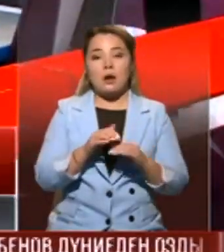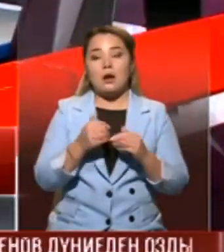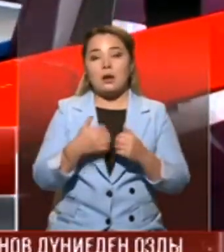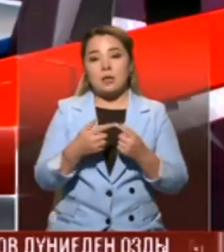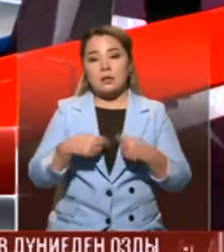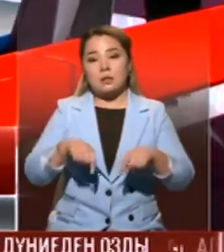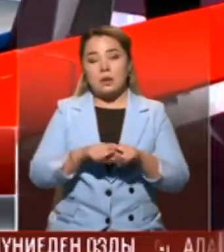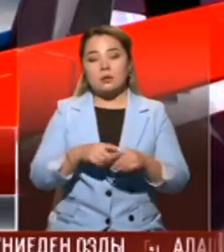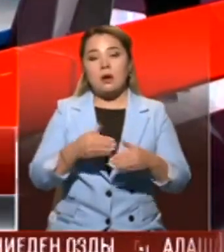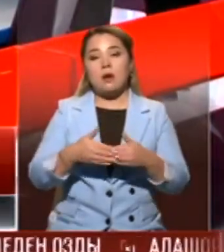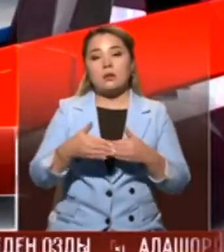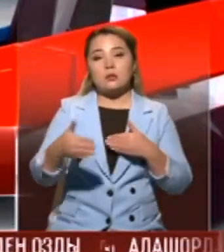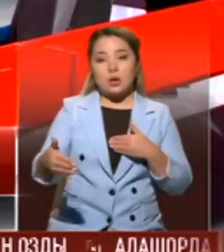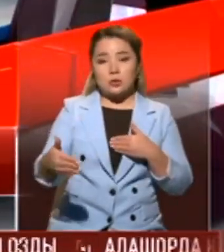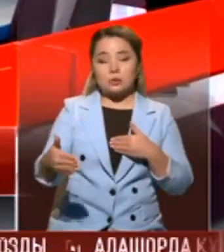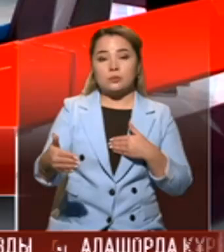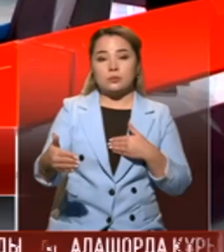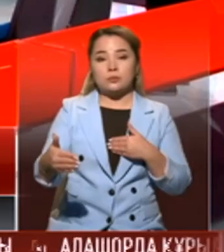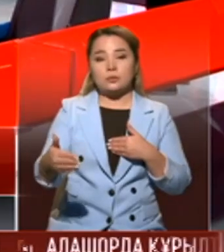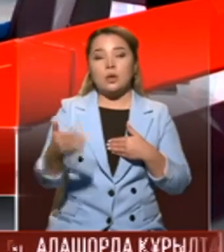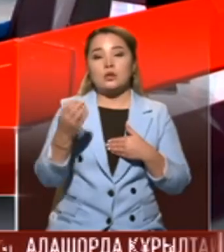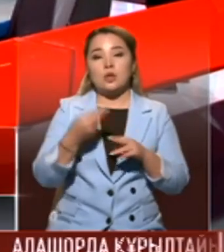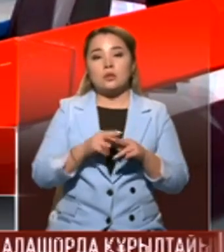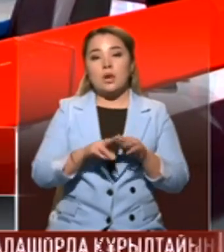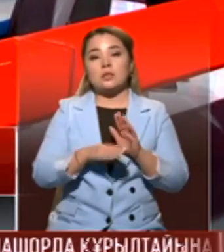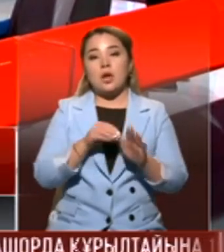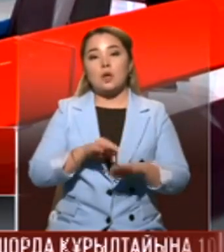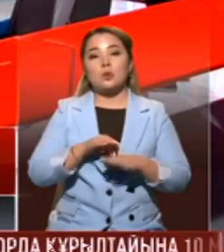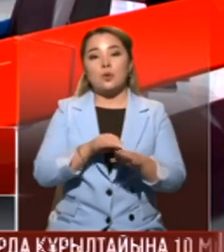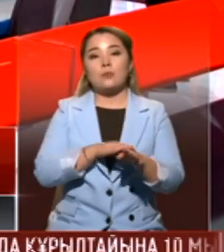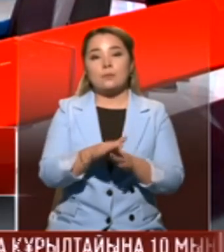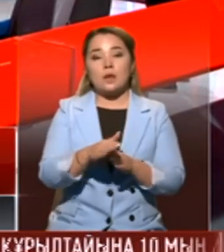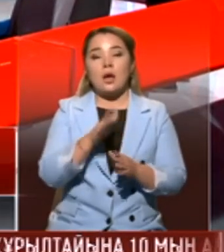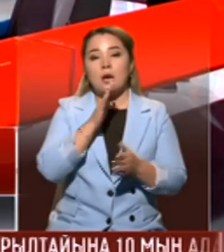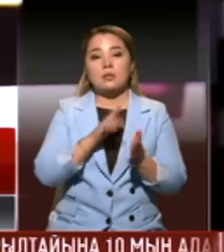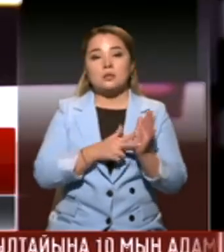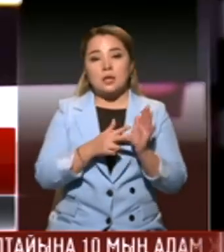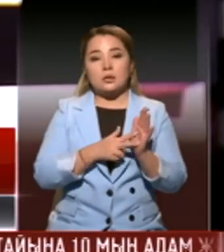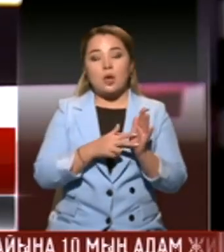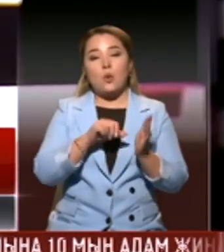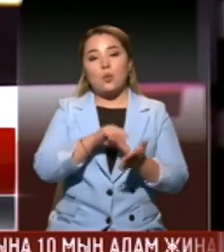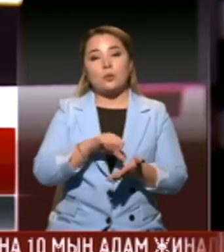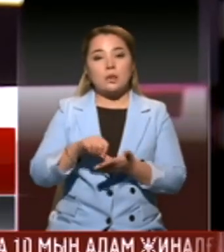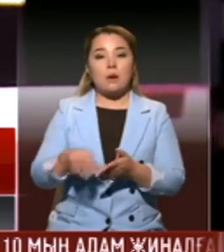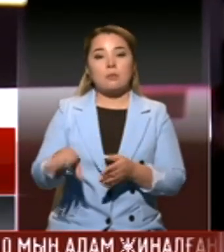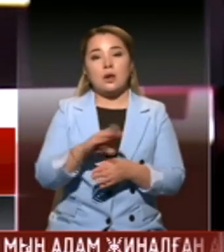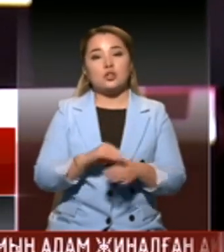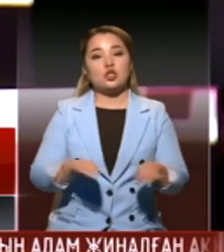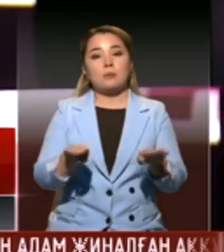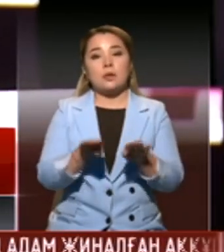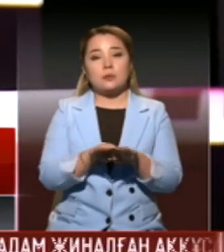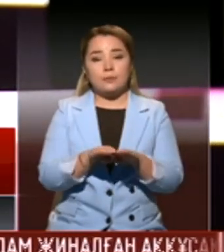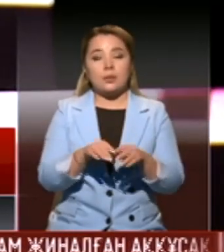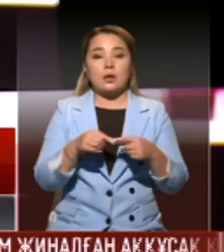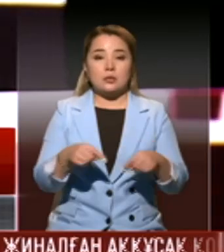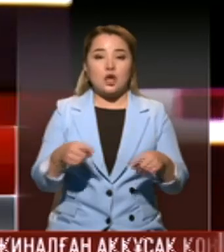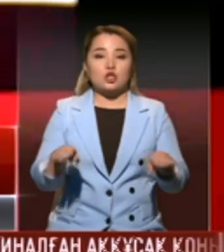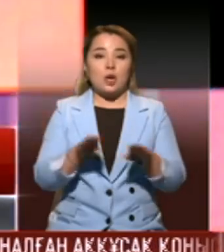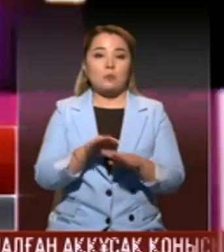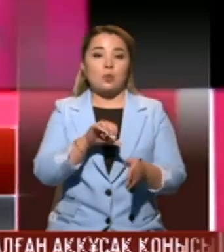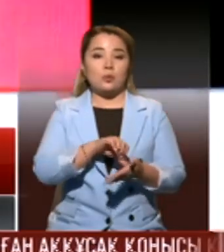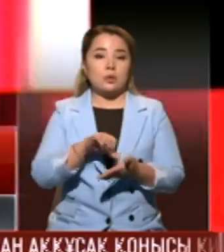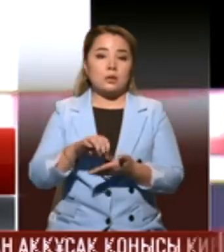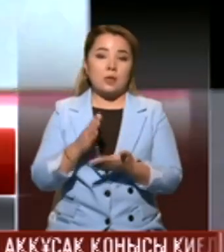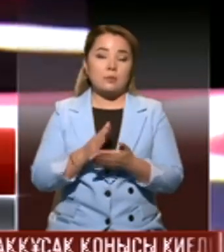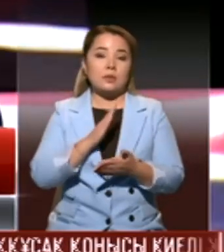арасындағы арақашықтықты сақтау, одан кейін сайлау енді сағат 8-де учаскелердің барлығы жабылады. Кейбір жабық учаскелер